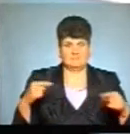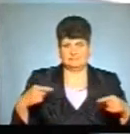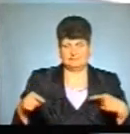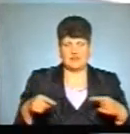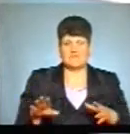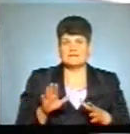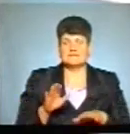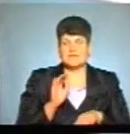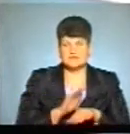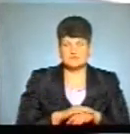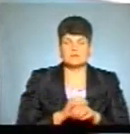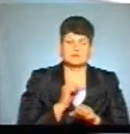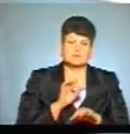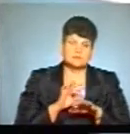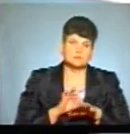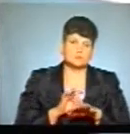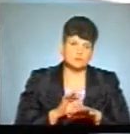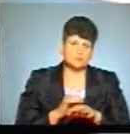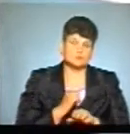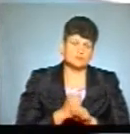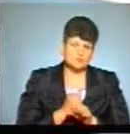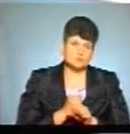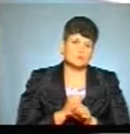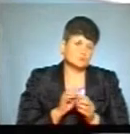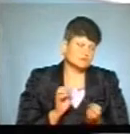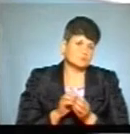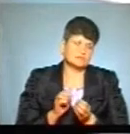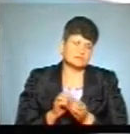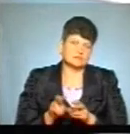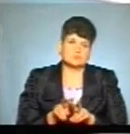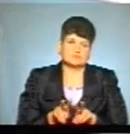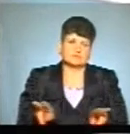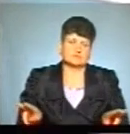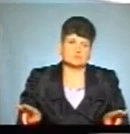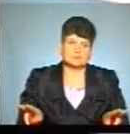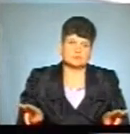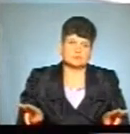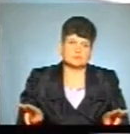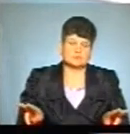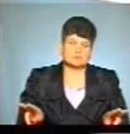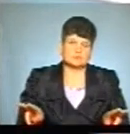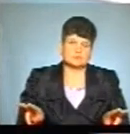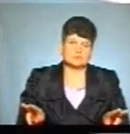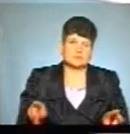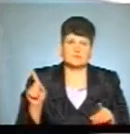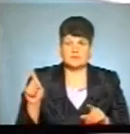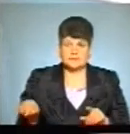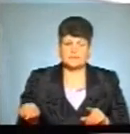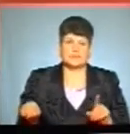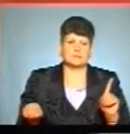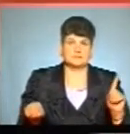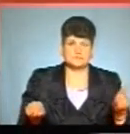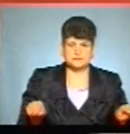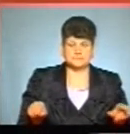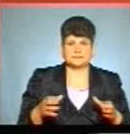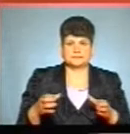фактично здійснюють все те, всі ті самі повноваження, що як і партії, депутат, який вибраний за партійним